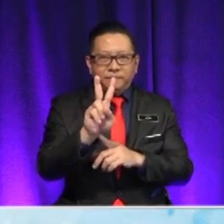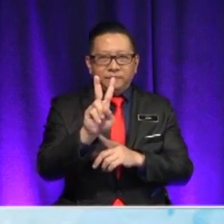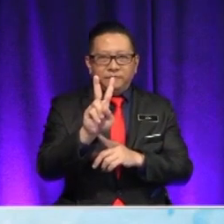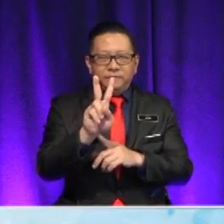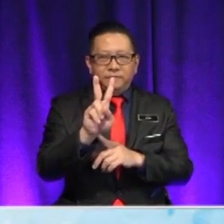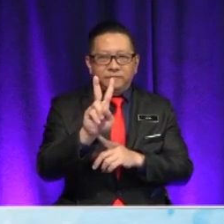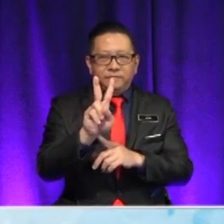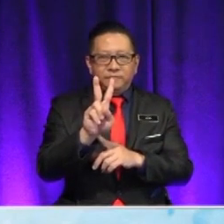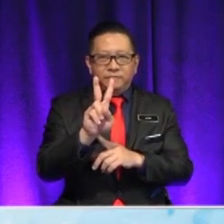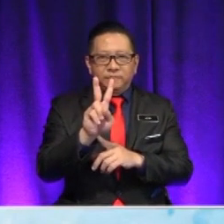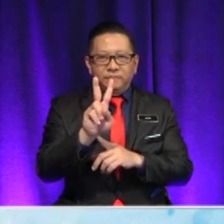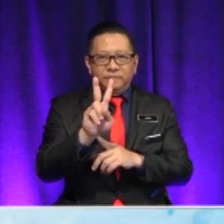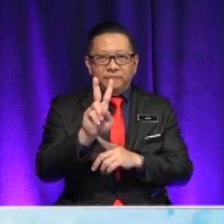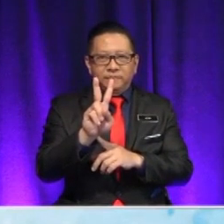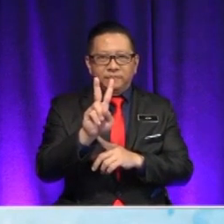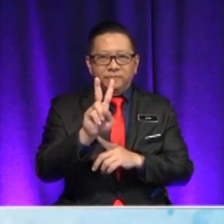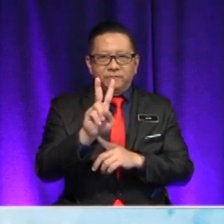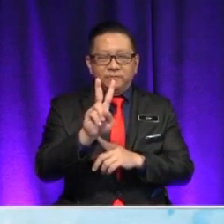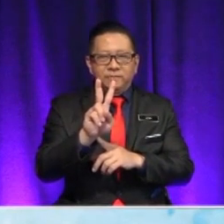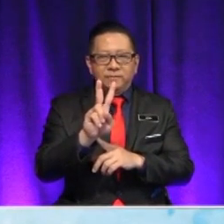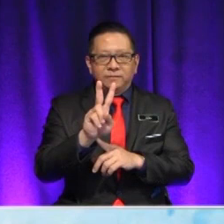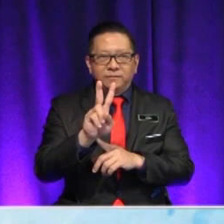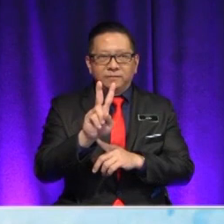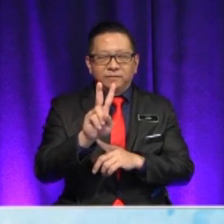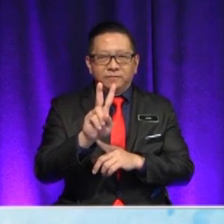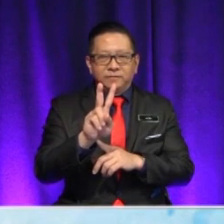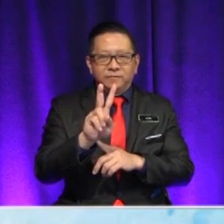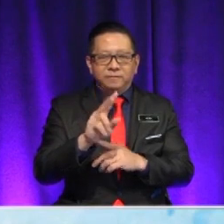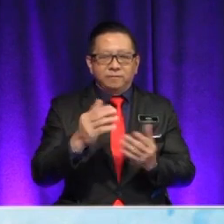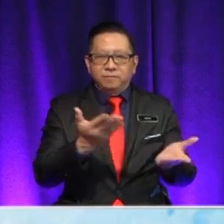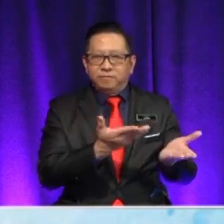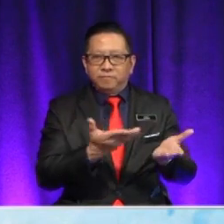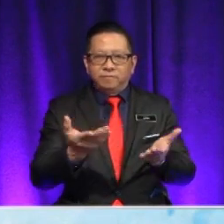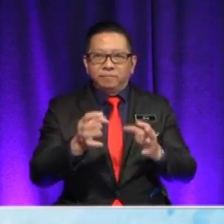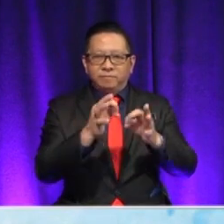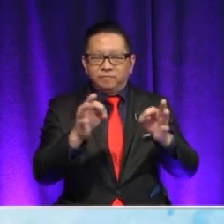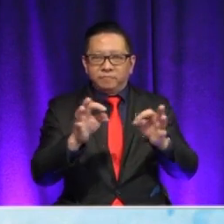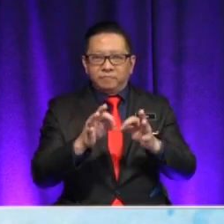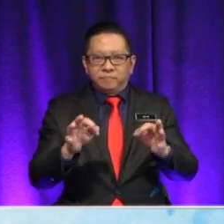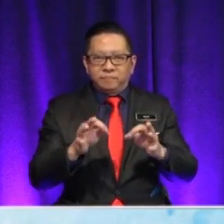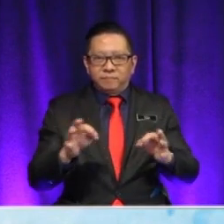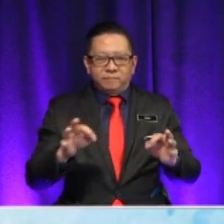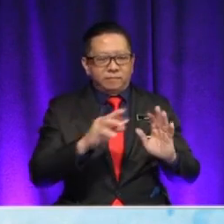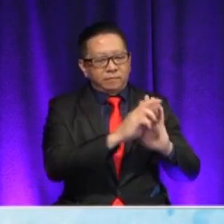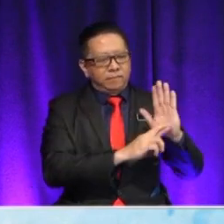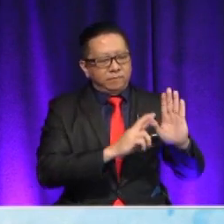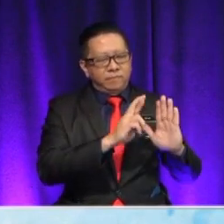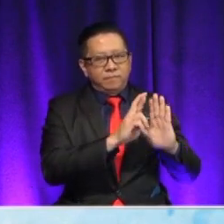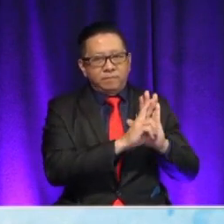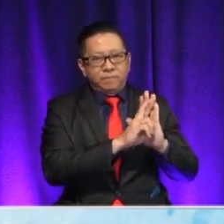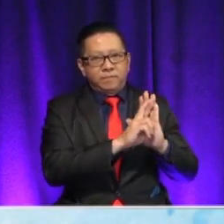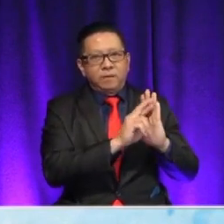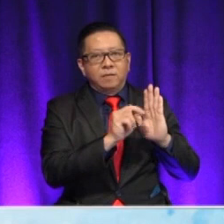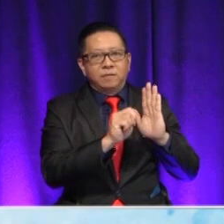kedua. Okey, berikut merupakan peranan rukun negara